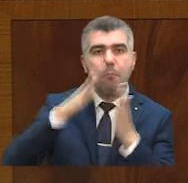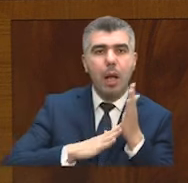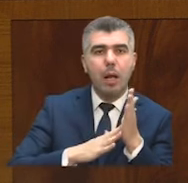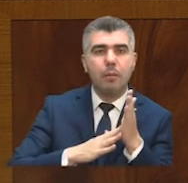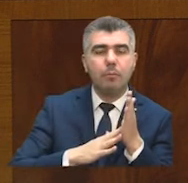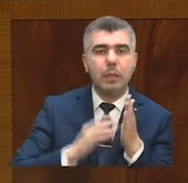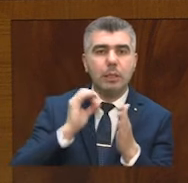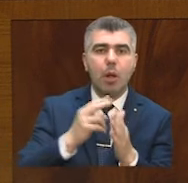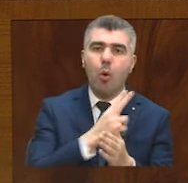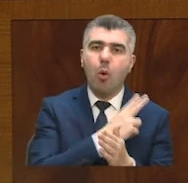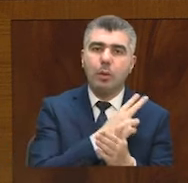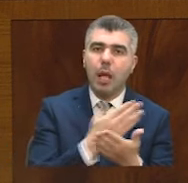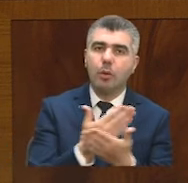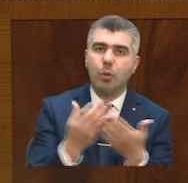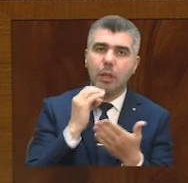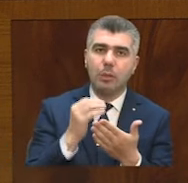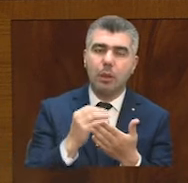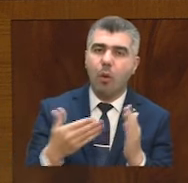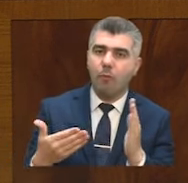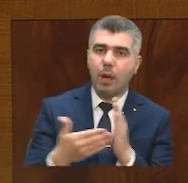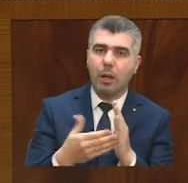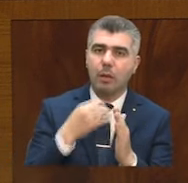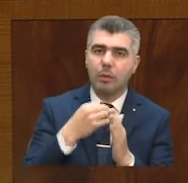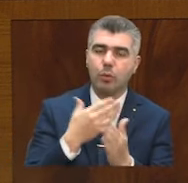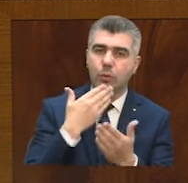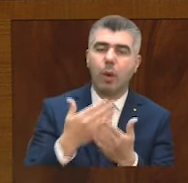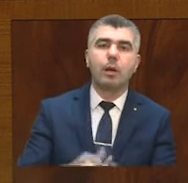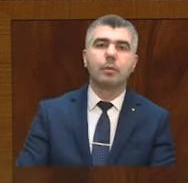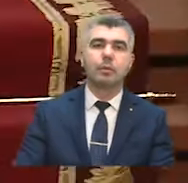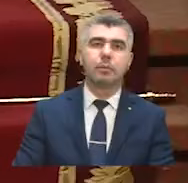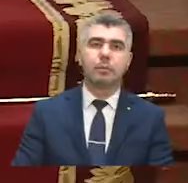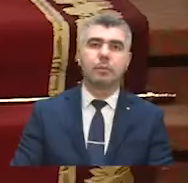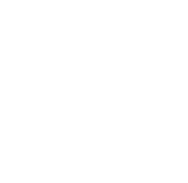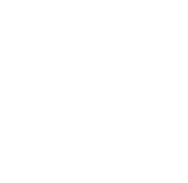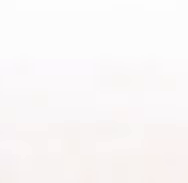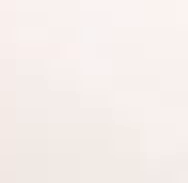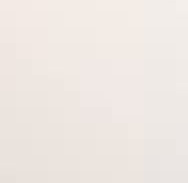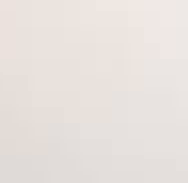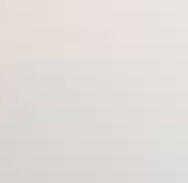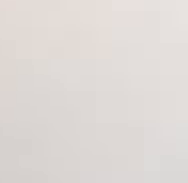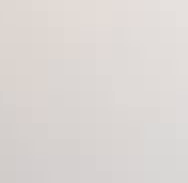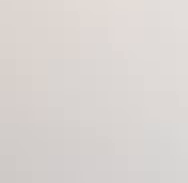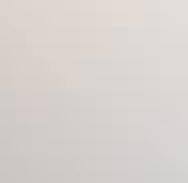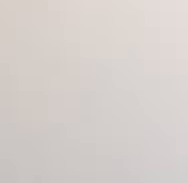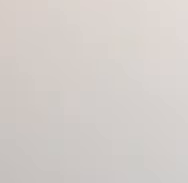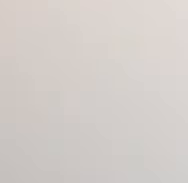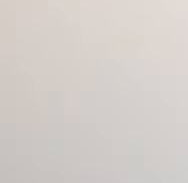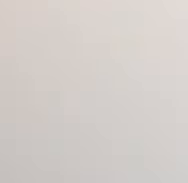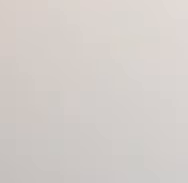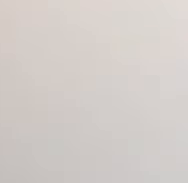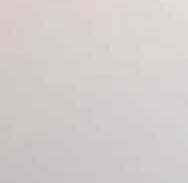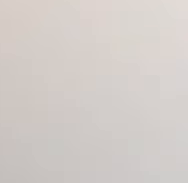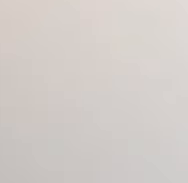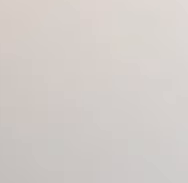للشغله التعليميه واختم بهذا وشكرا شكرا سيده النائبه المحترمه